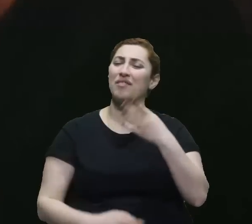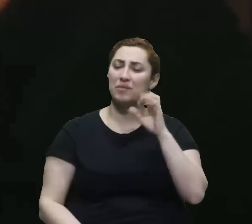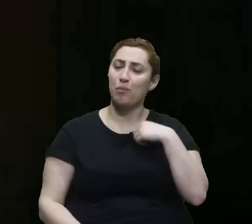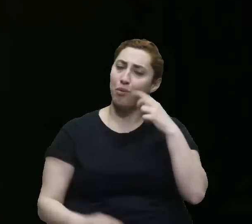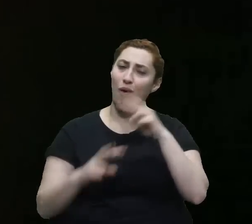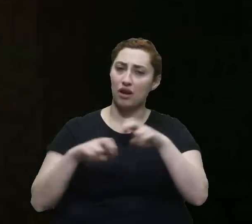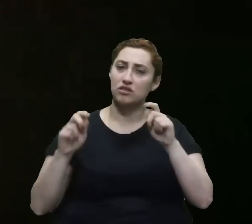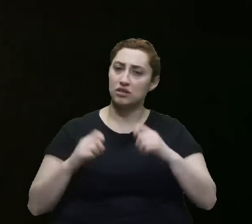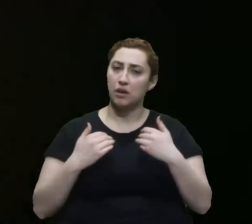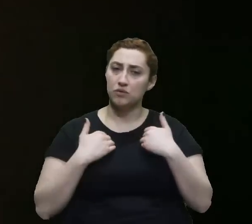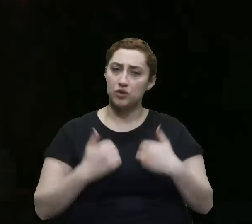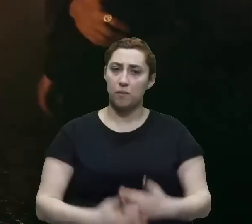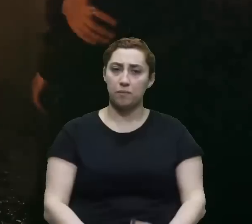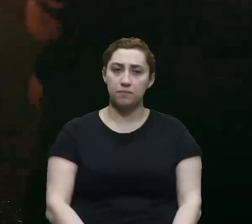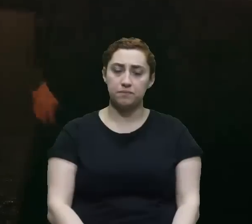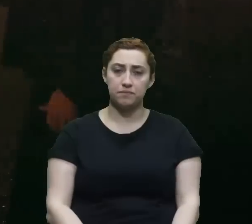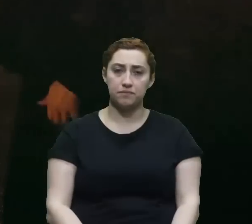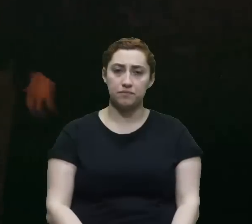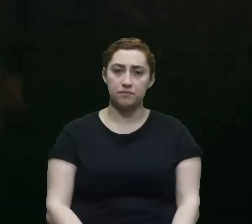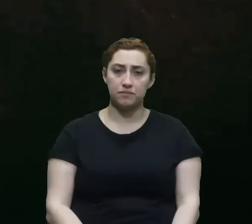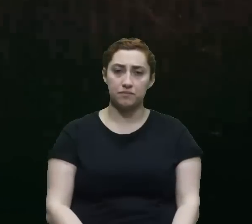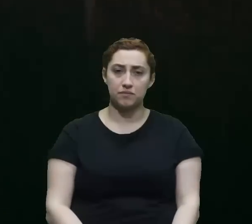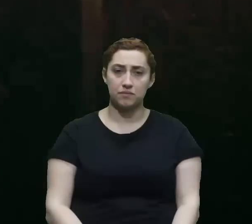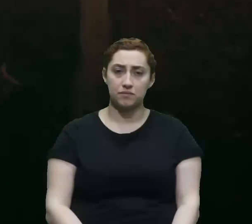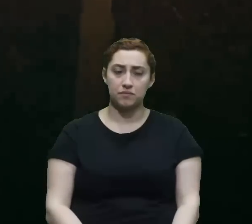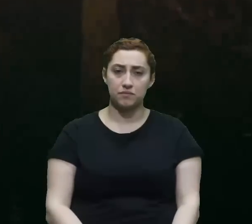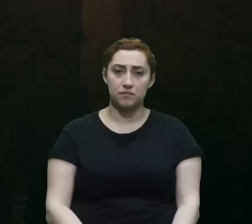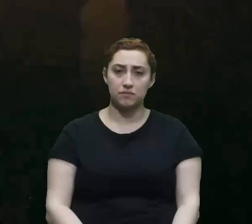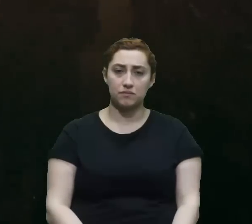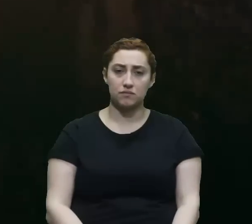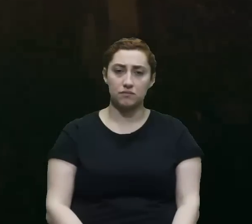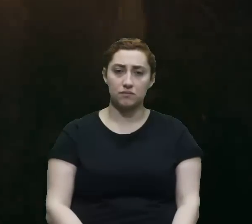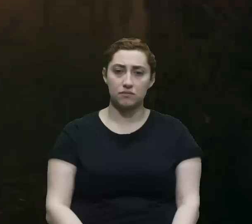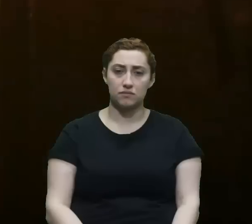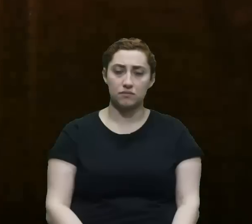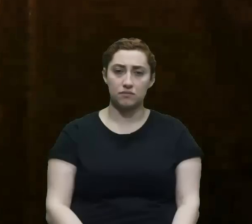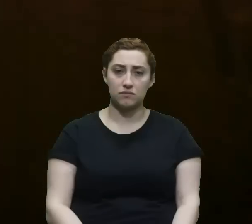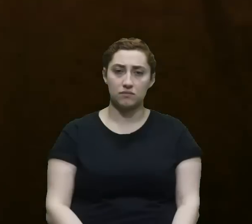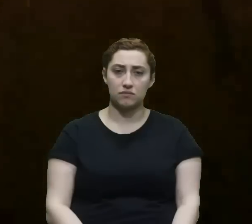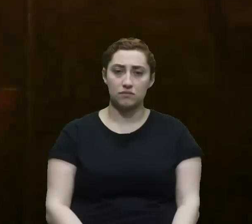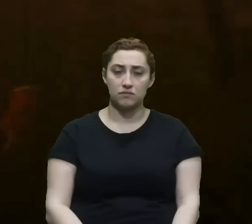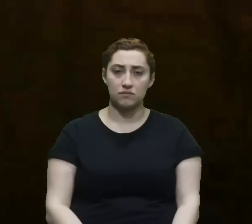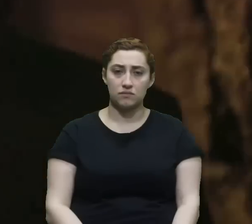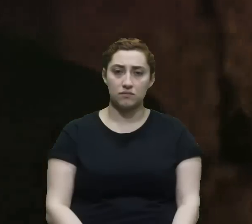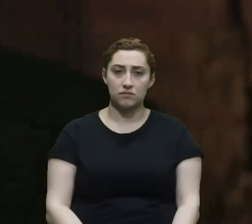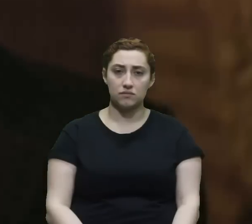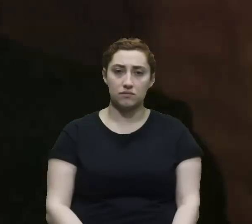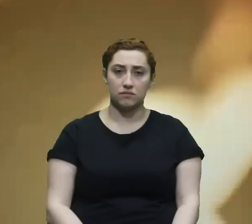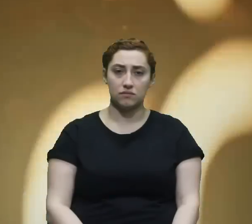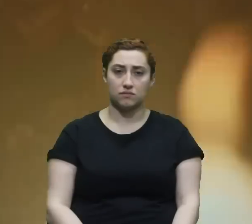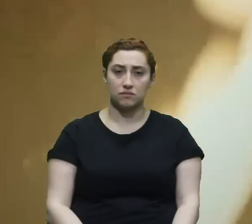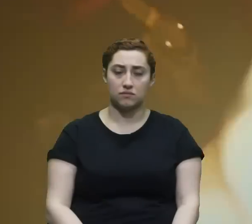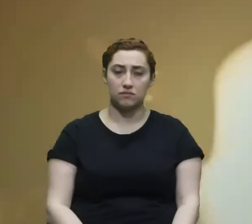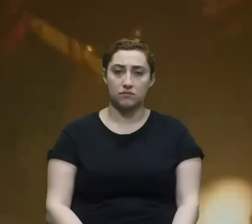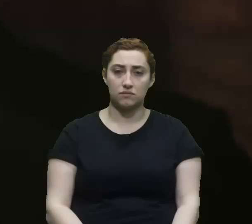Bunu bir araştıracağım. Farah başıyla olumladı. Ali gidiyor. Kodası zabitler ve Galip koridora girdiler.